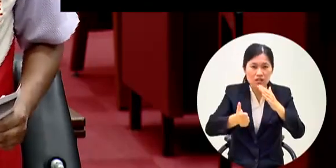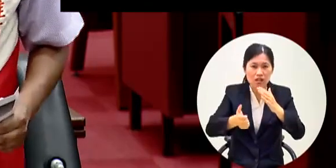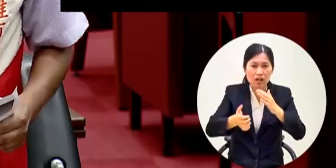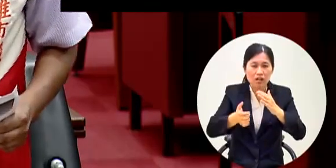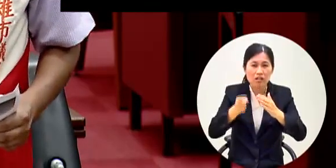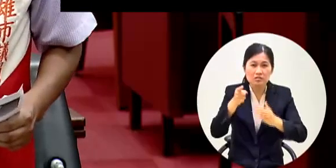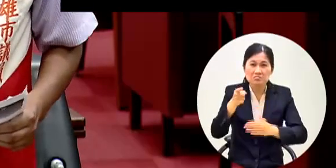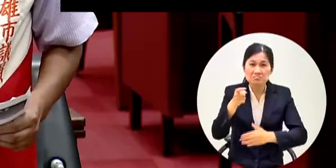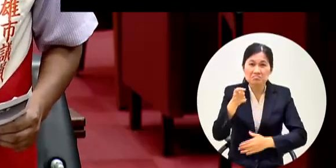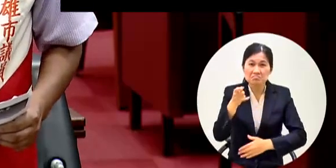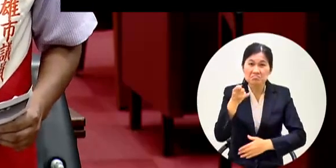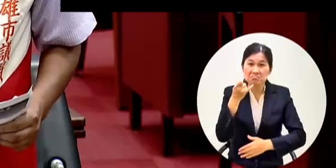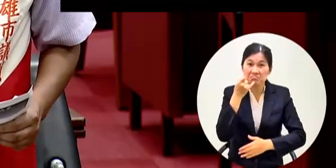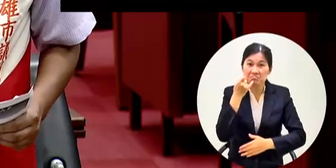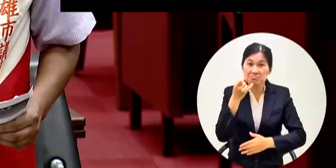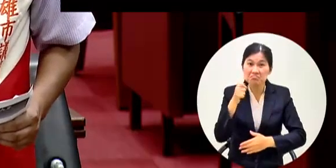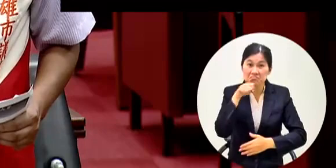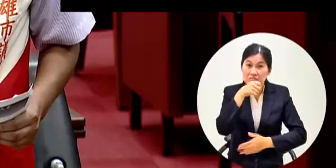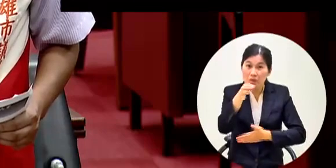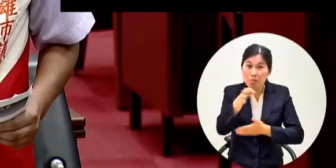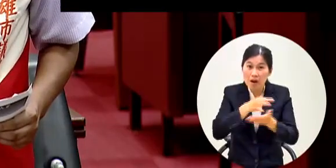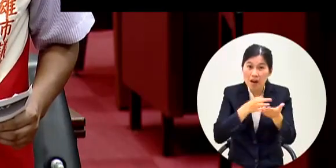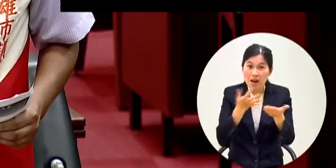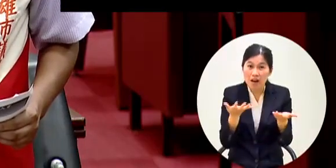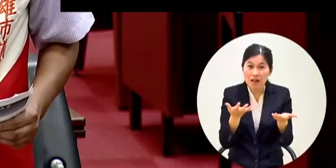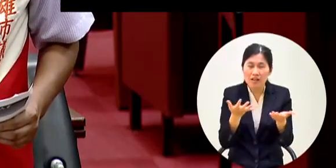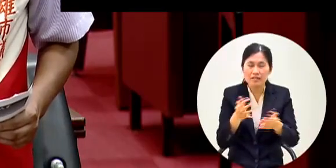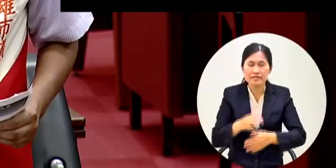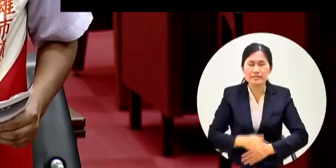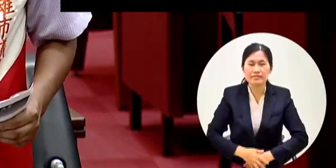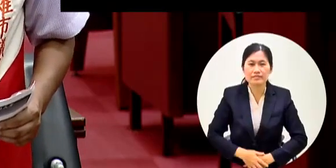你何德何能可以卖台？